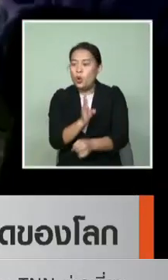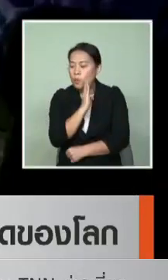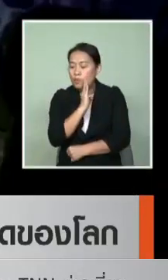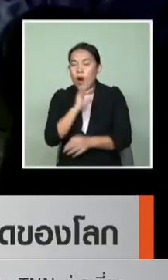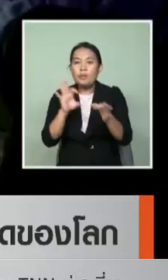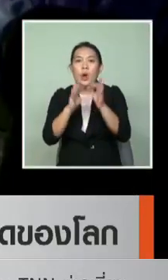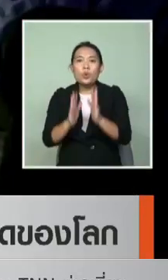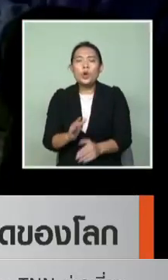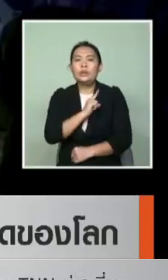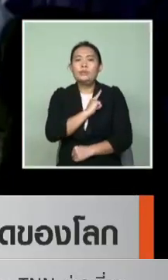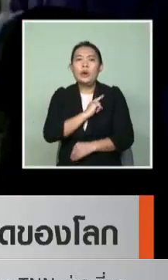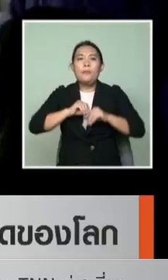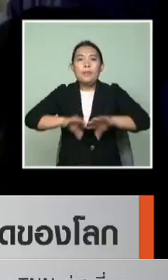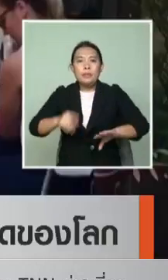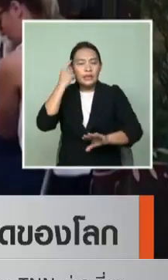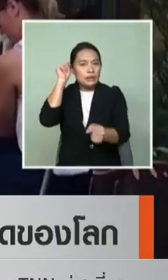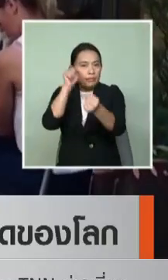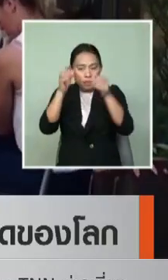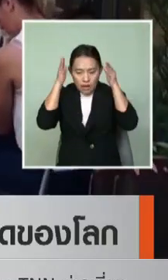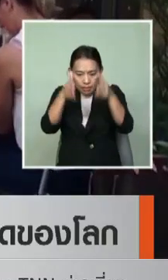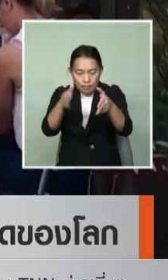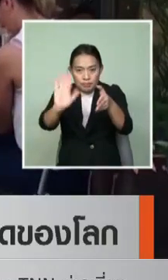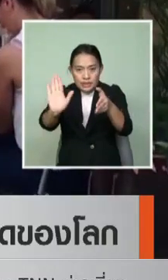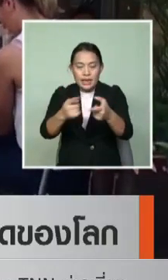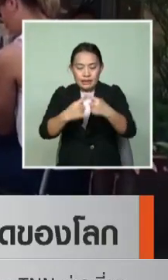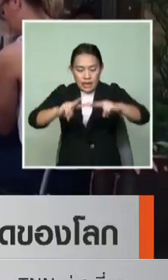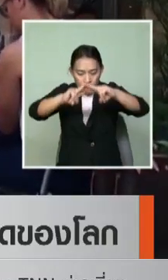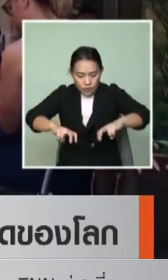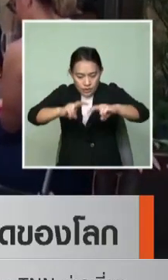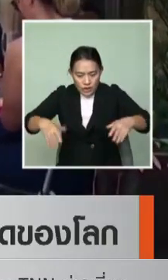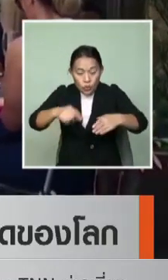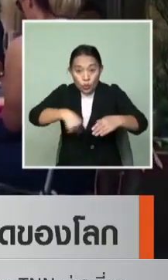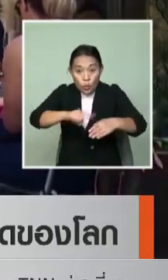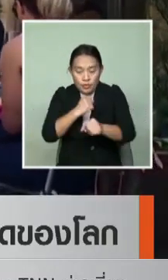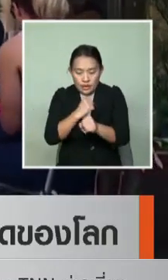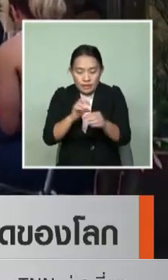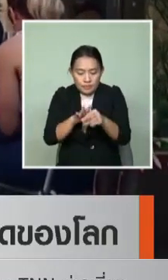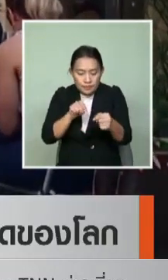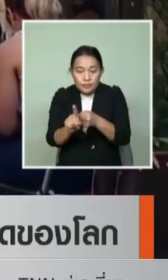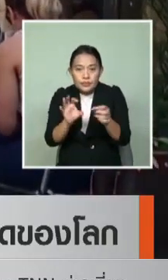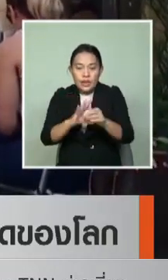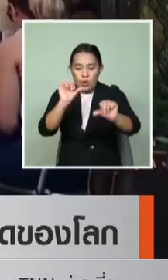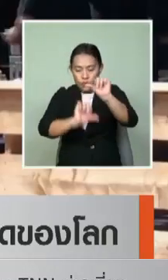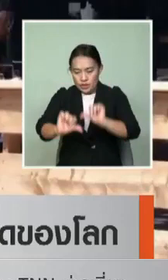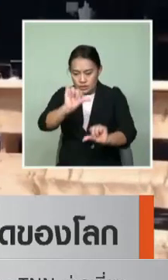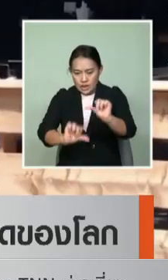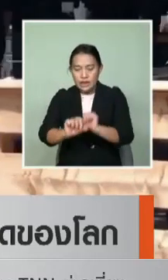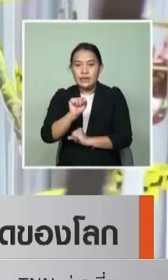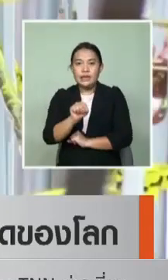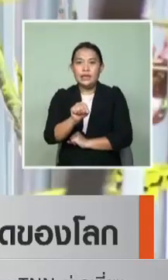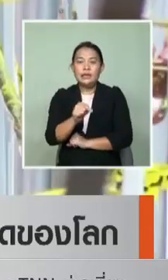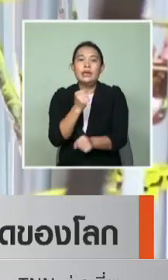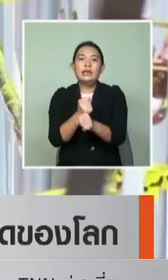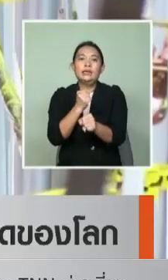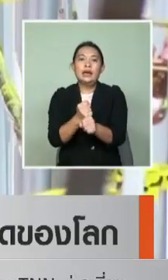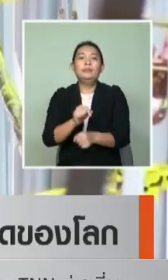ยที่คนเผยแพร่นั้นอาจจะไม่ได้มีเจตนาซึ่งทีมวิจัยนี้นะคะเป็นทีมวิจัยพันธมิตรคอร์เนลเพื่อวิทยาศาสตร์ค่ะคอร์เนล Alliance